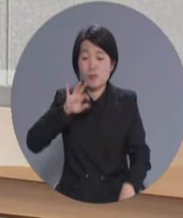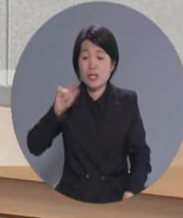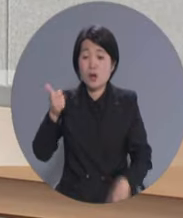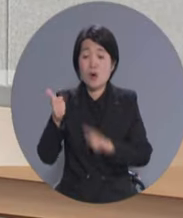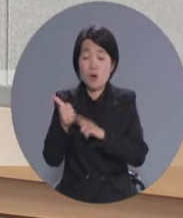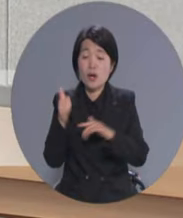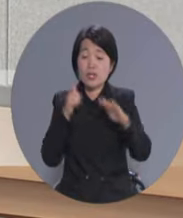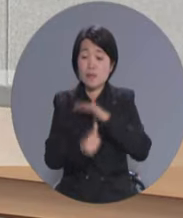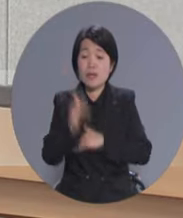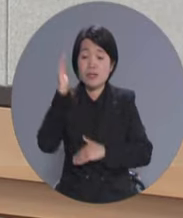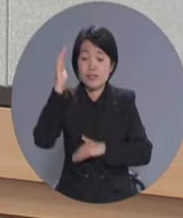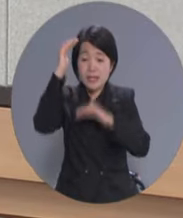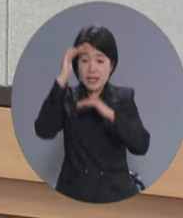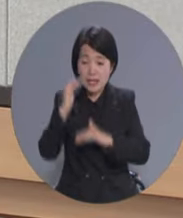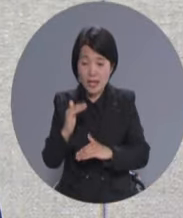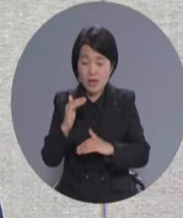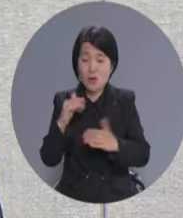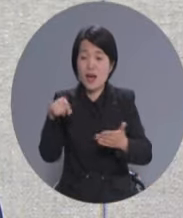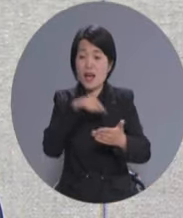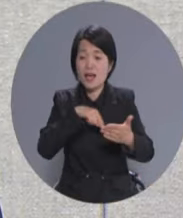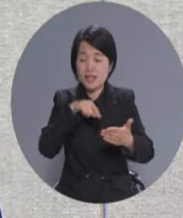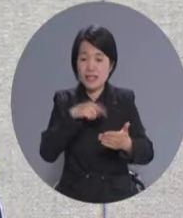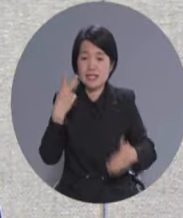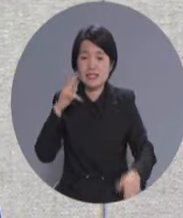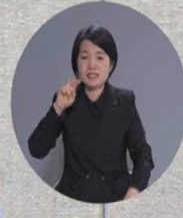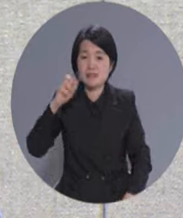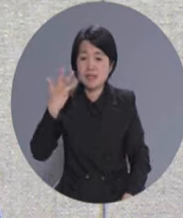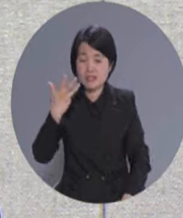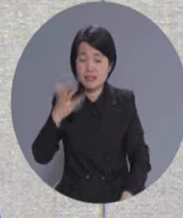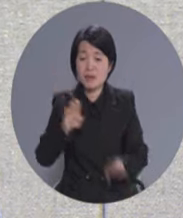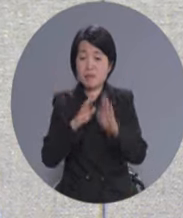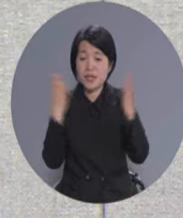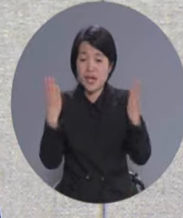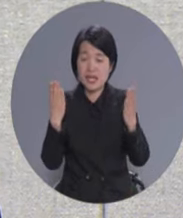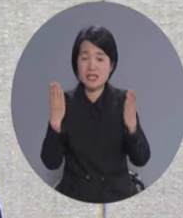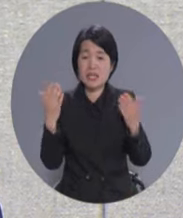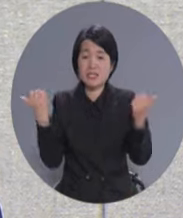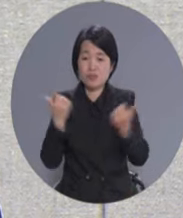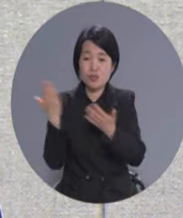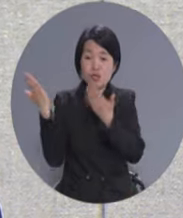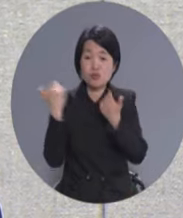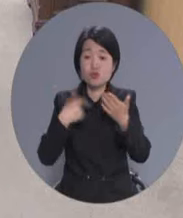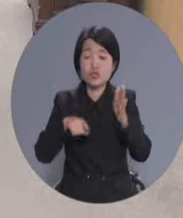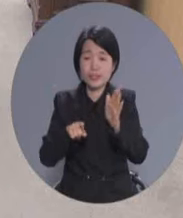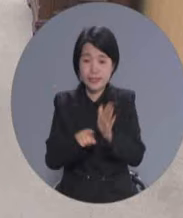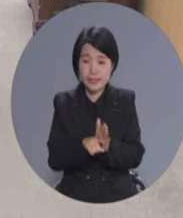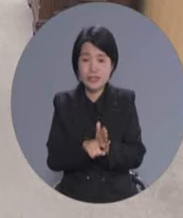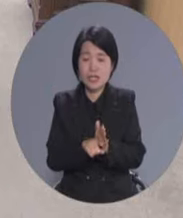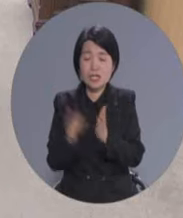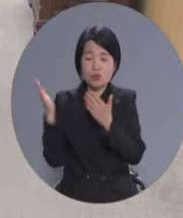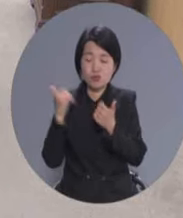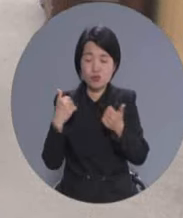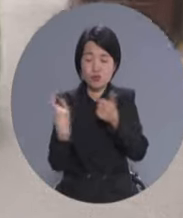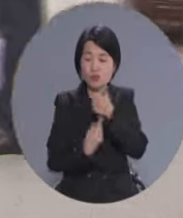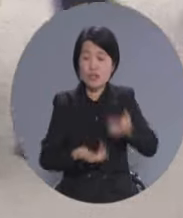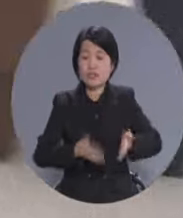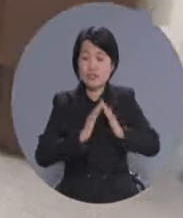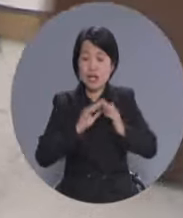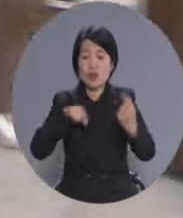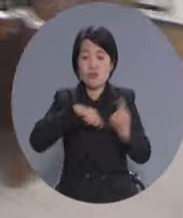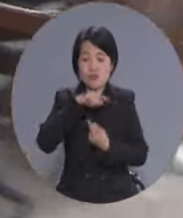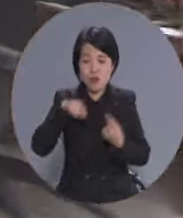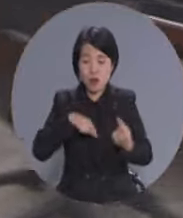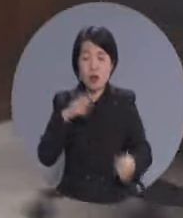대표 발휘한 해당 조례안에는 오는 2028년에 개최되는 당사국 총회를 유치하기 위해 유치위원회를 설치해